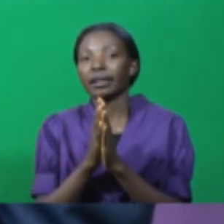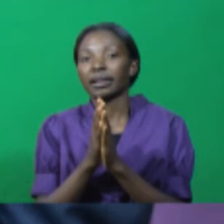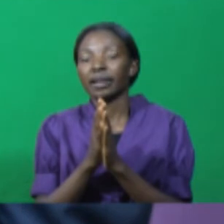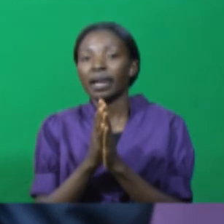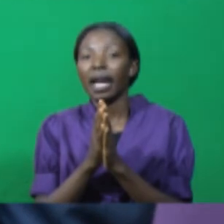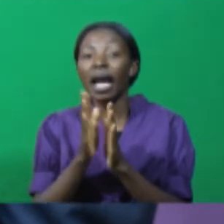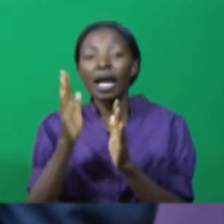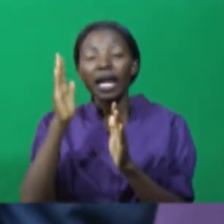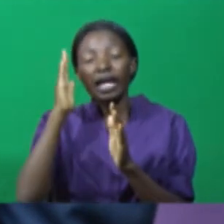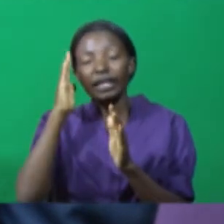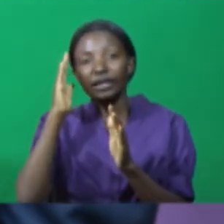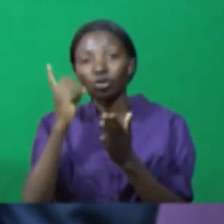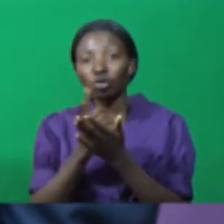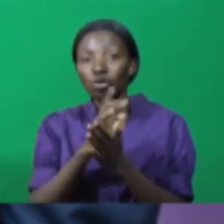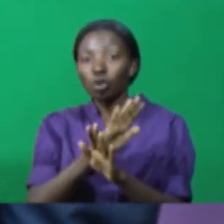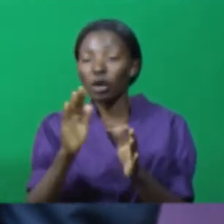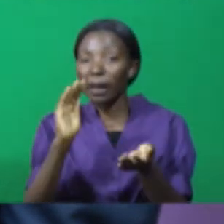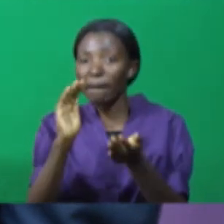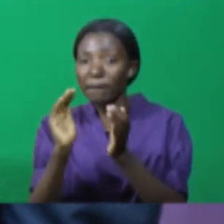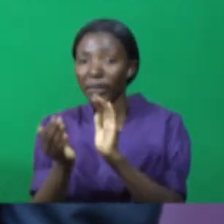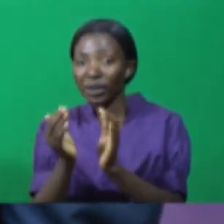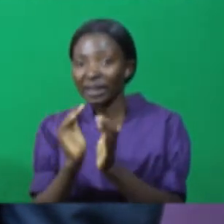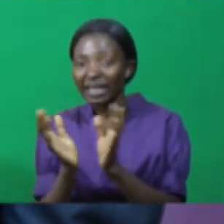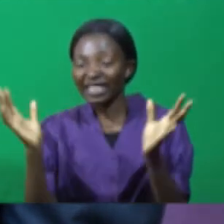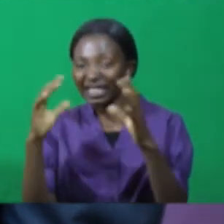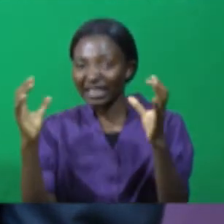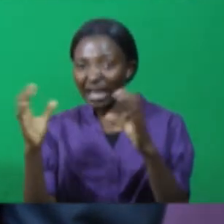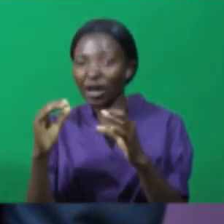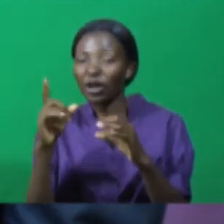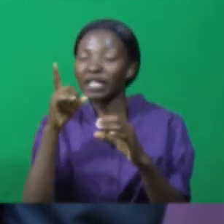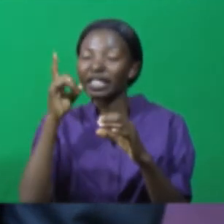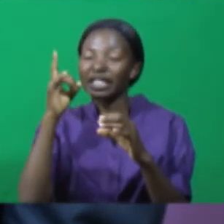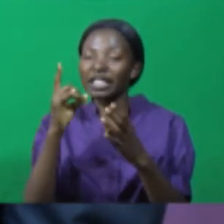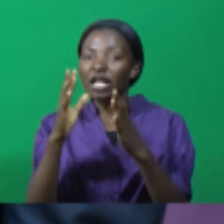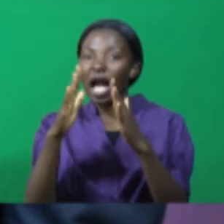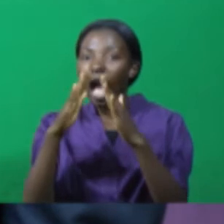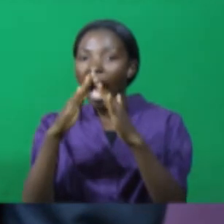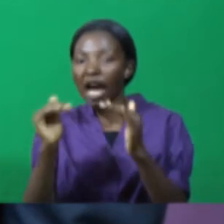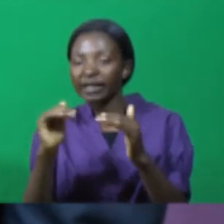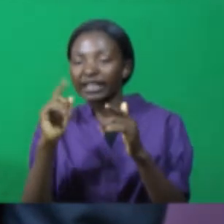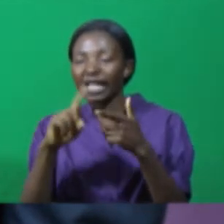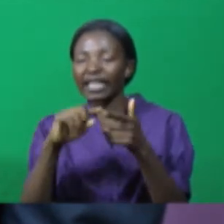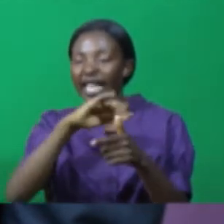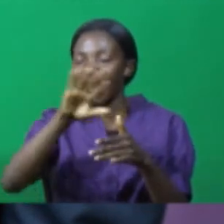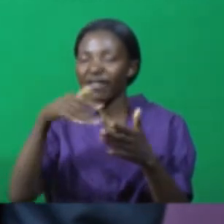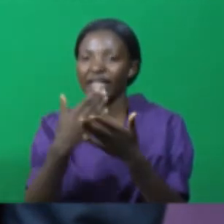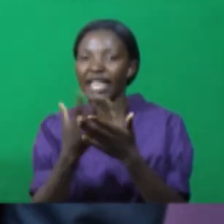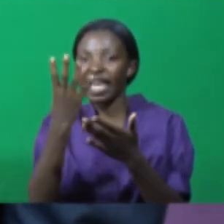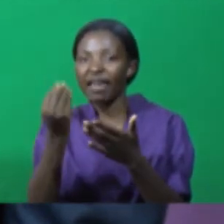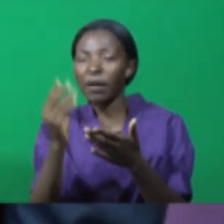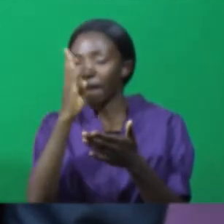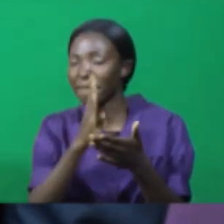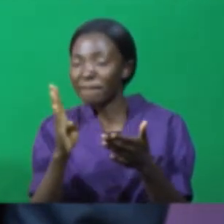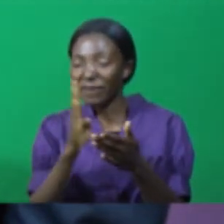Right. Amuna kupotereza irene rumanda iye ne imba yake. Mm. Nezese jana jopa mativu ose. Makaropa